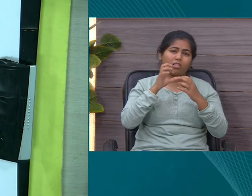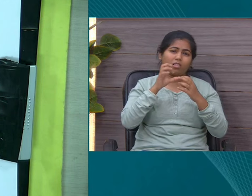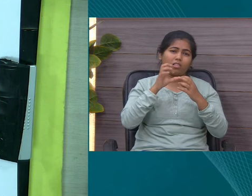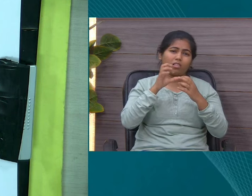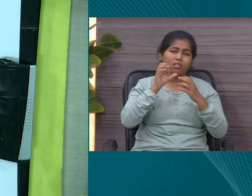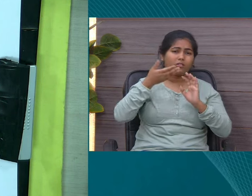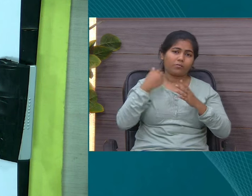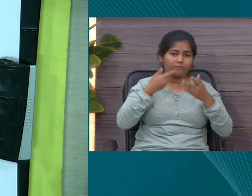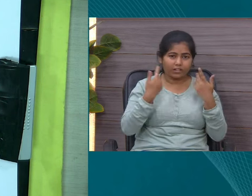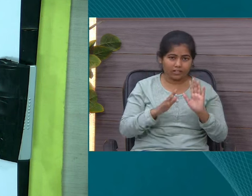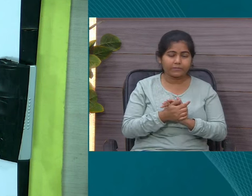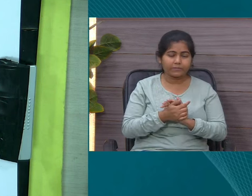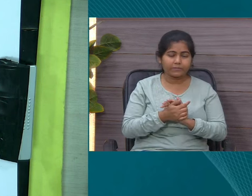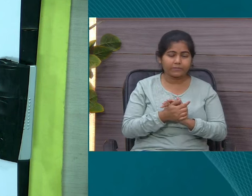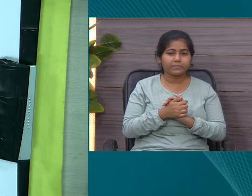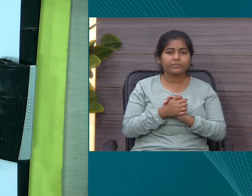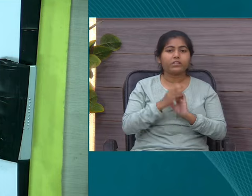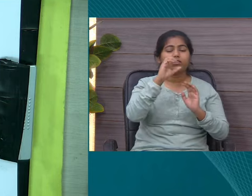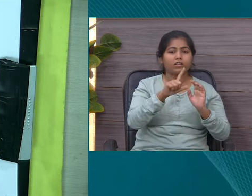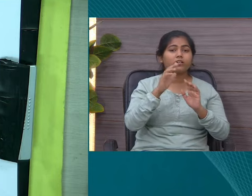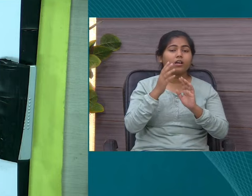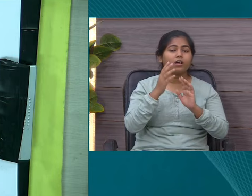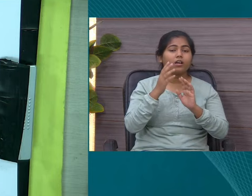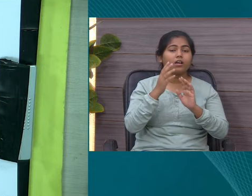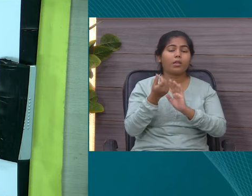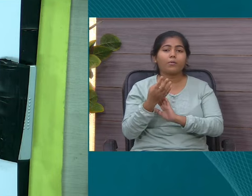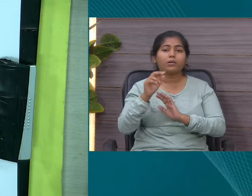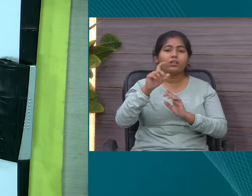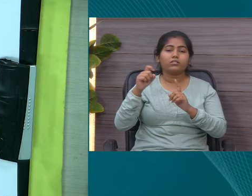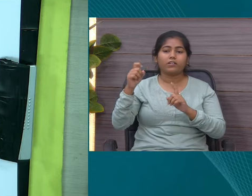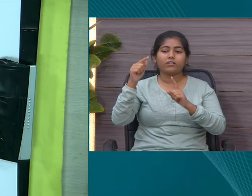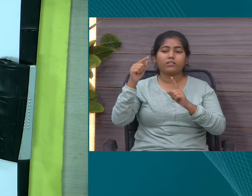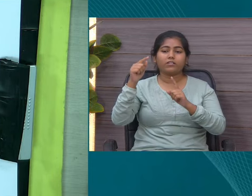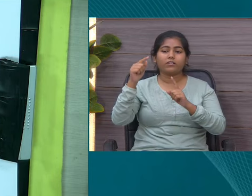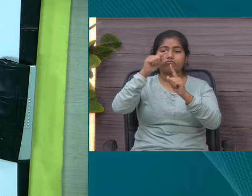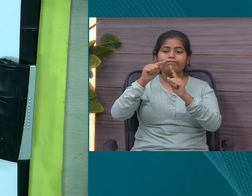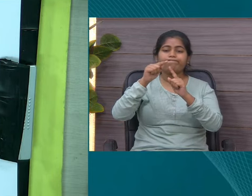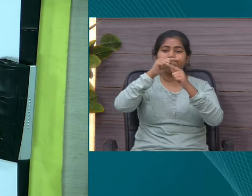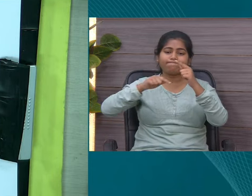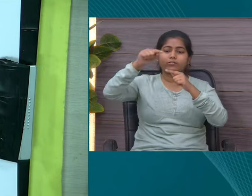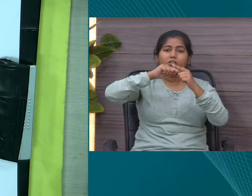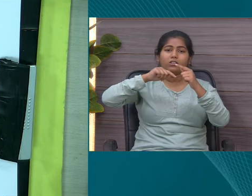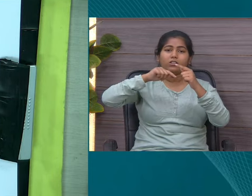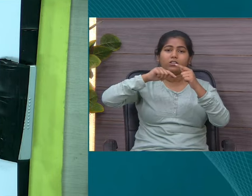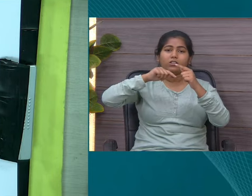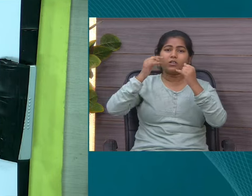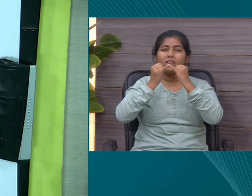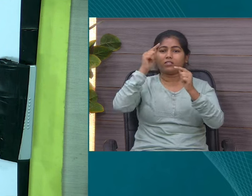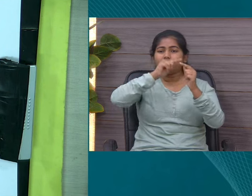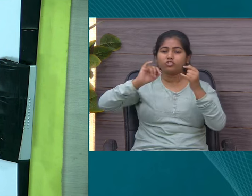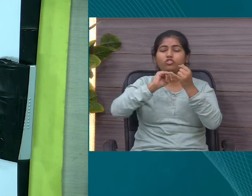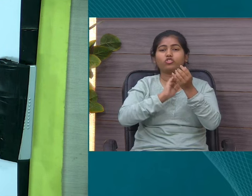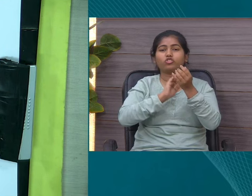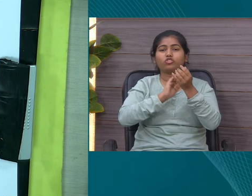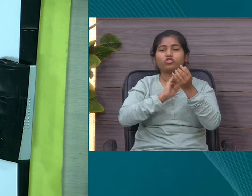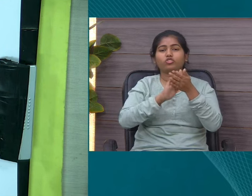हैं 281. क्लोरीन 287. ये आखिरी जो शेल होता है इसे कहते हैं वैलेंस शेल. ये हमारे बच्चे अच्छे से जानते हैं,